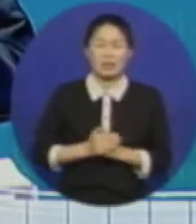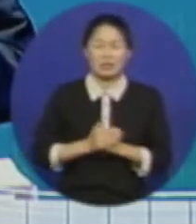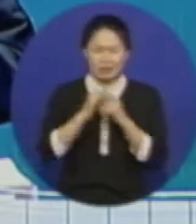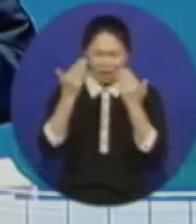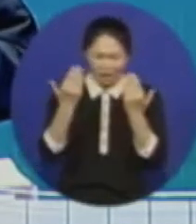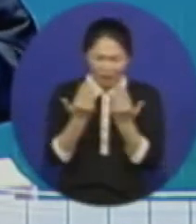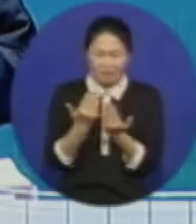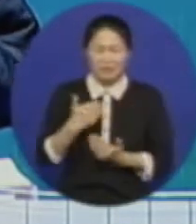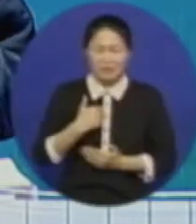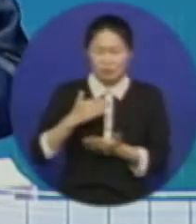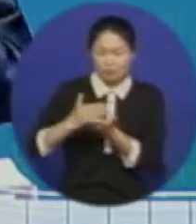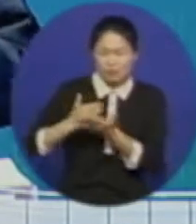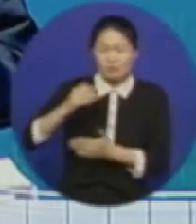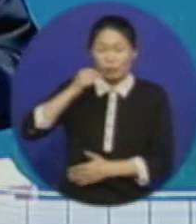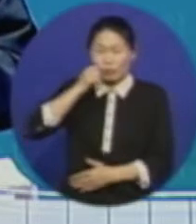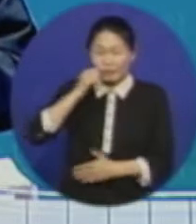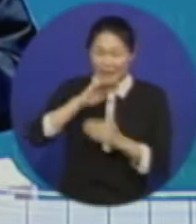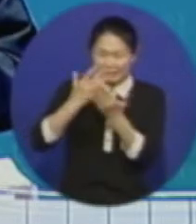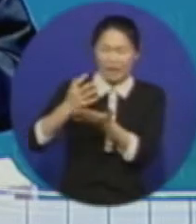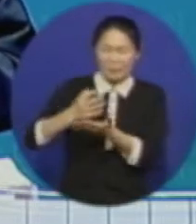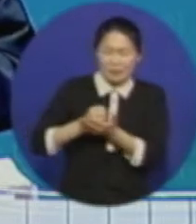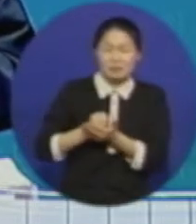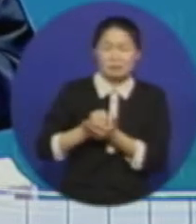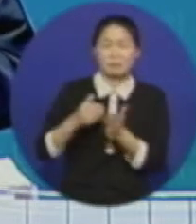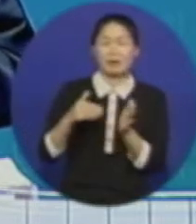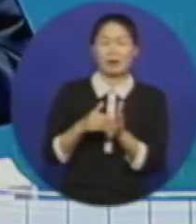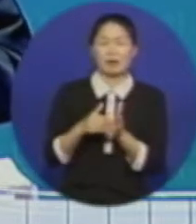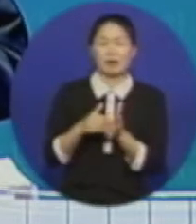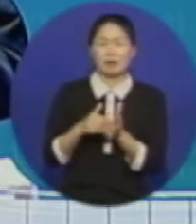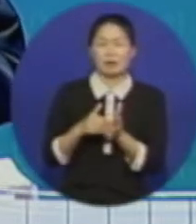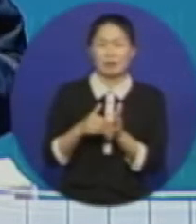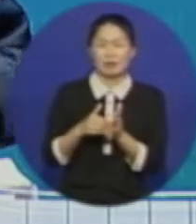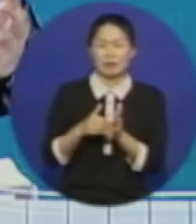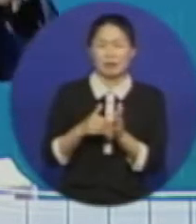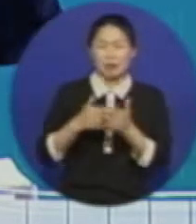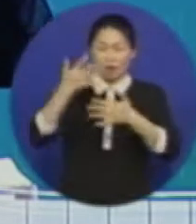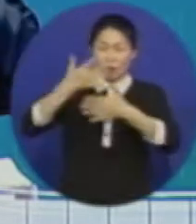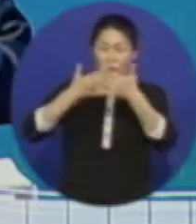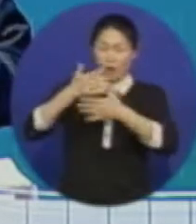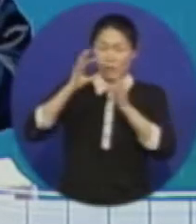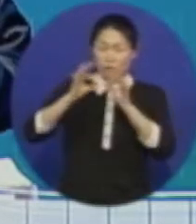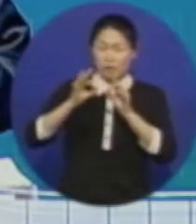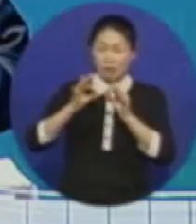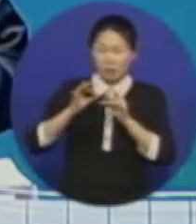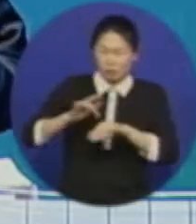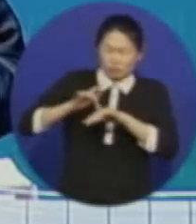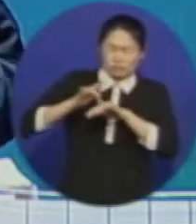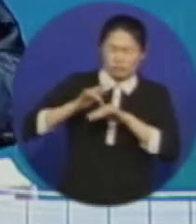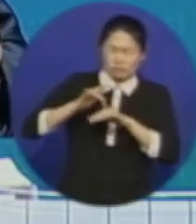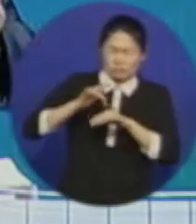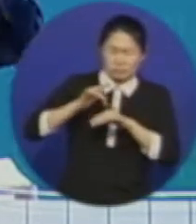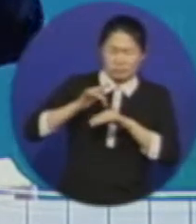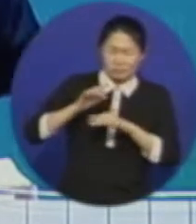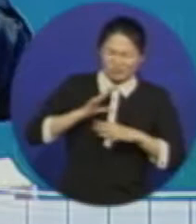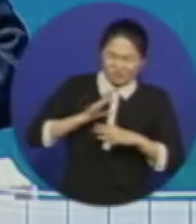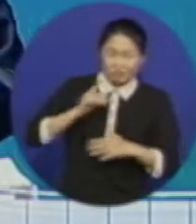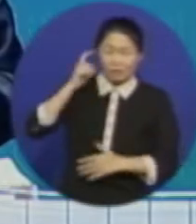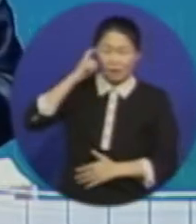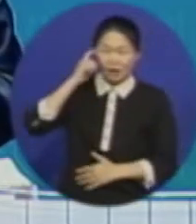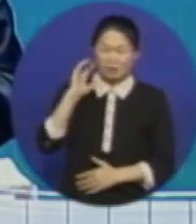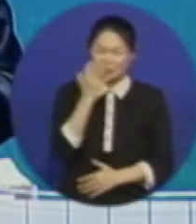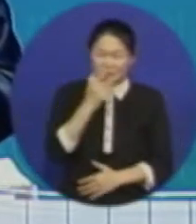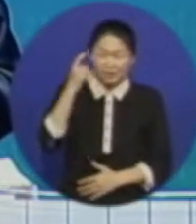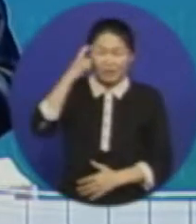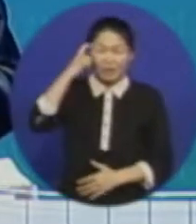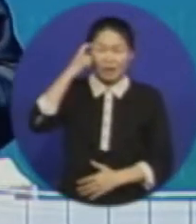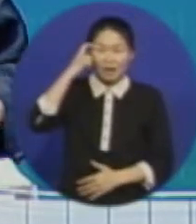다 내가 괜한 분들도 못하고 다 받아들였어요 영화 보다가 그냥 무서운 생각도 들고 또 뭐 음란한 생각도